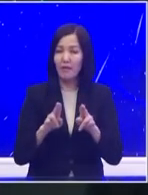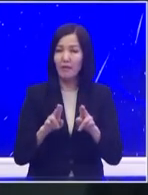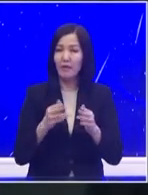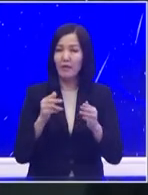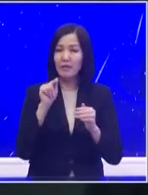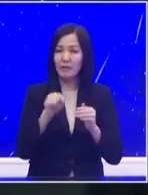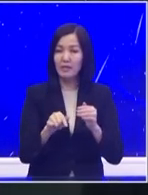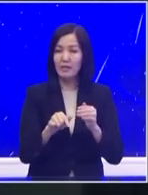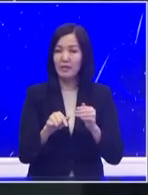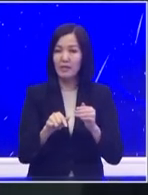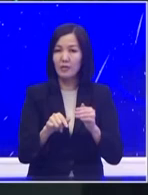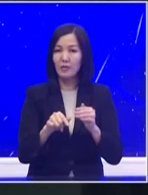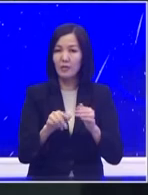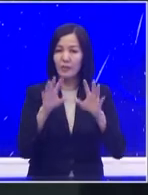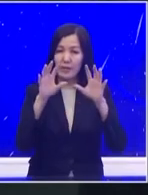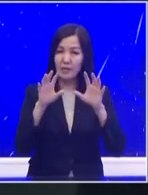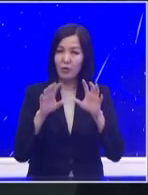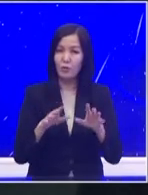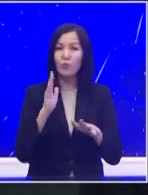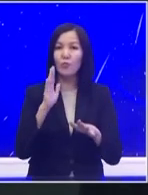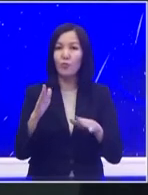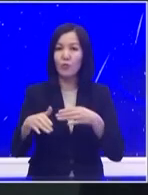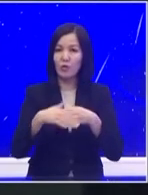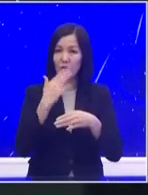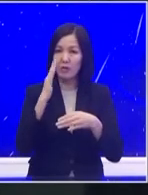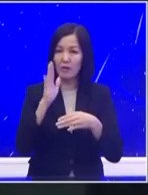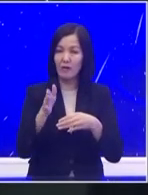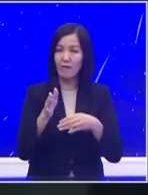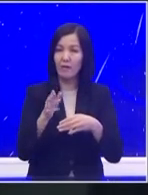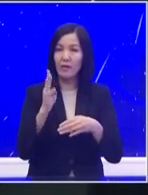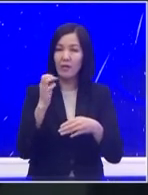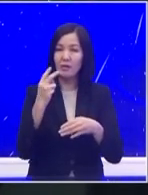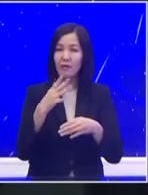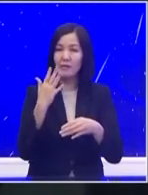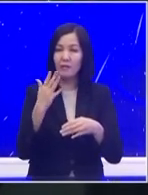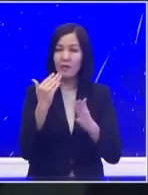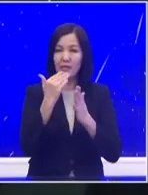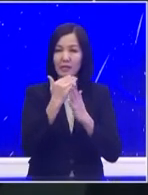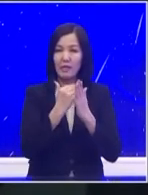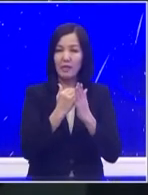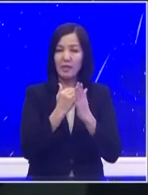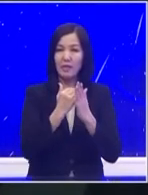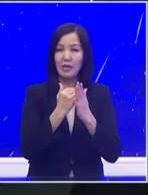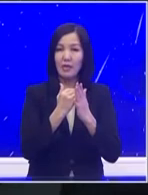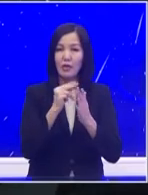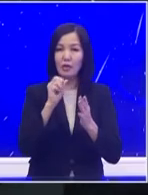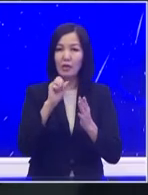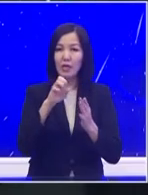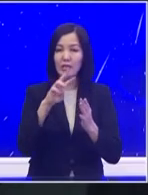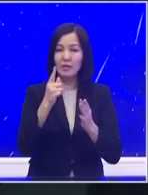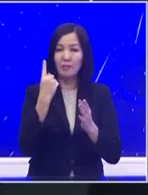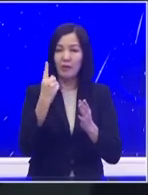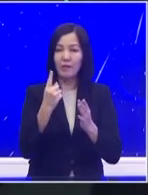здесь предусматривается статья административного кодекса, 425 статья, части 1,